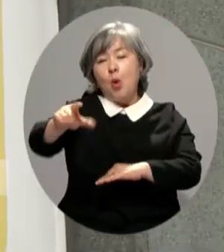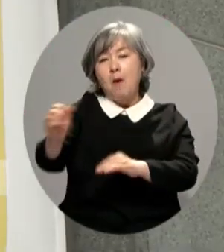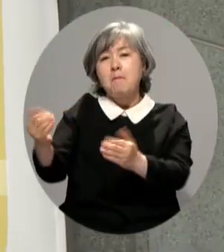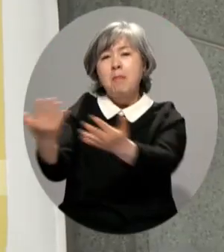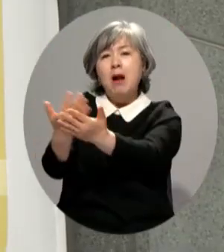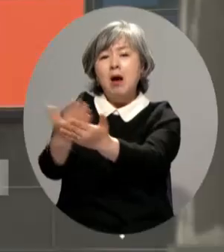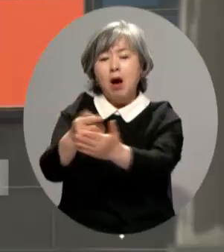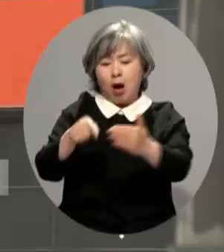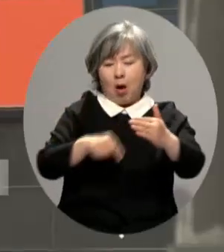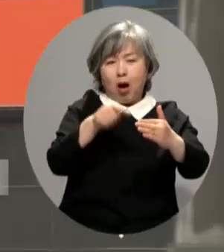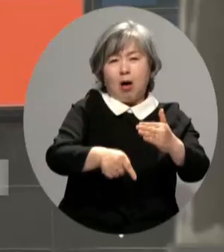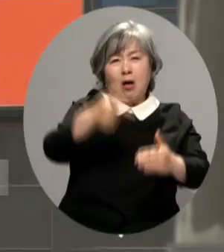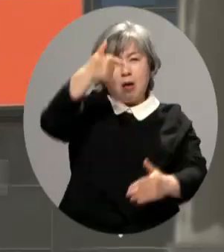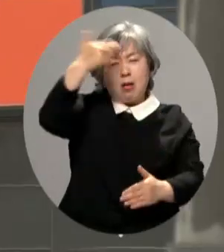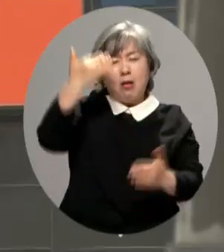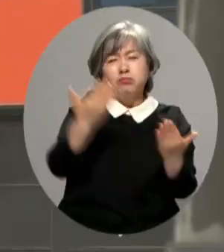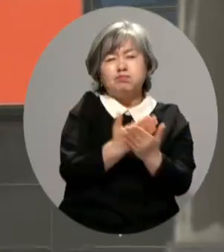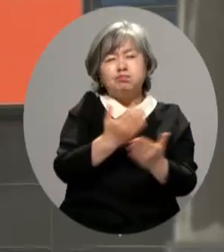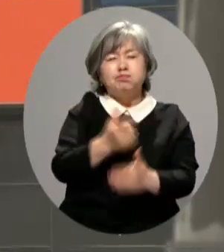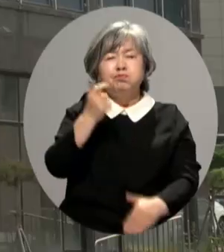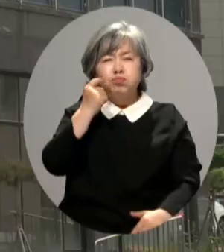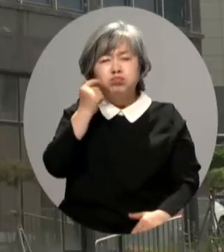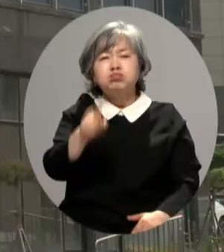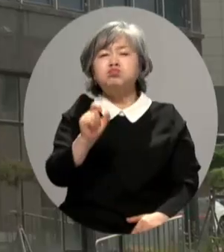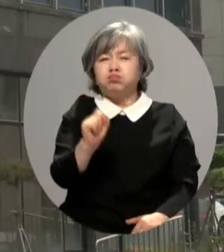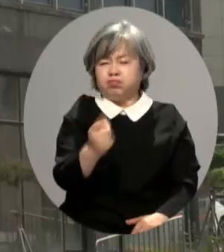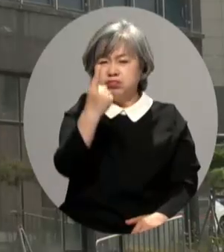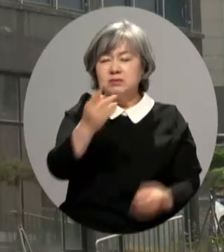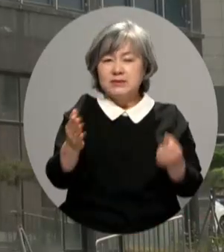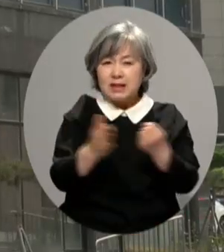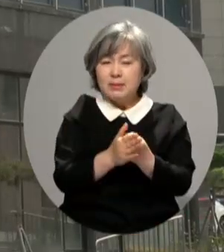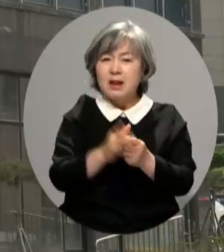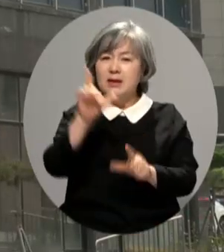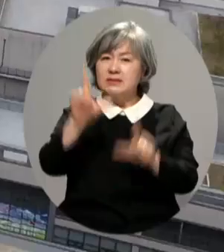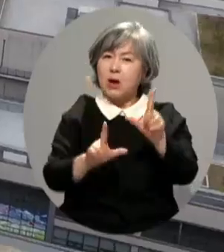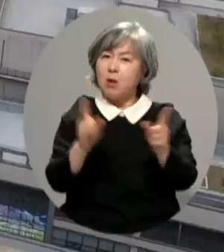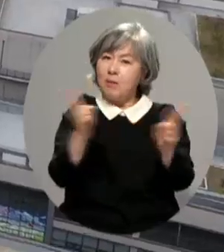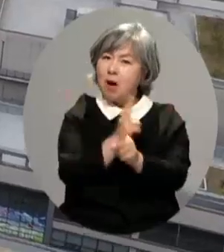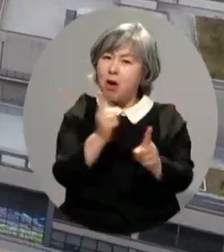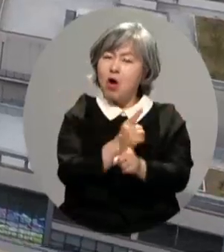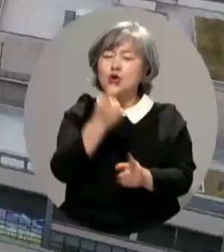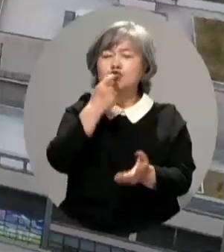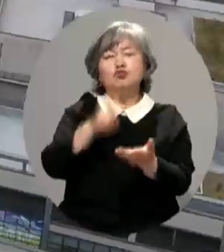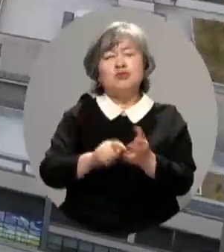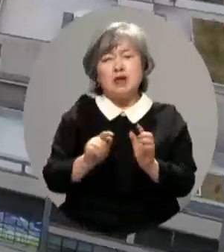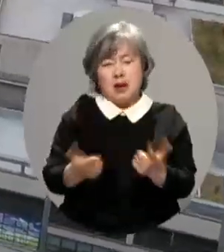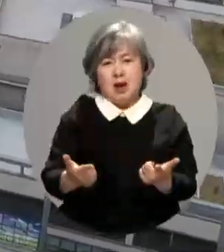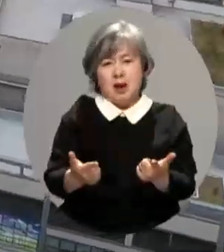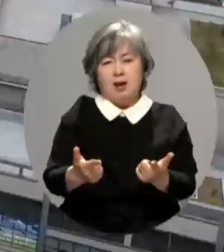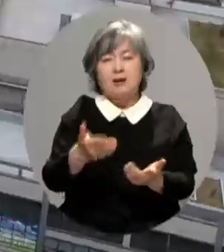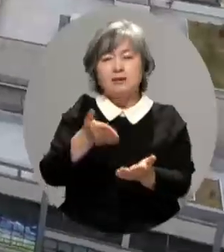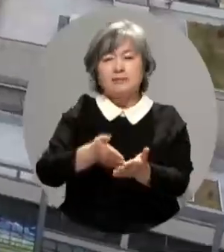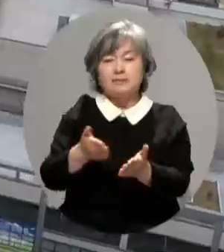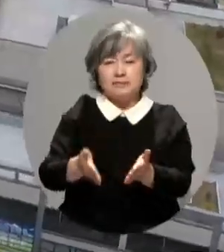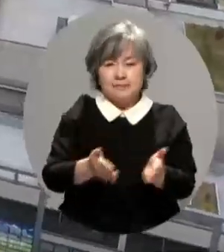이상의 상가가 공급된 것도 원인으로 지목되고 있어 상황이 개선되기는 쉽지 않아 보입니다 MBC 뉴스